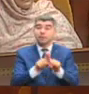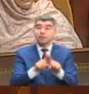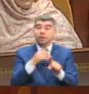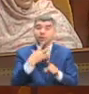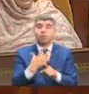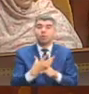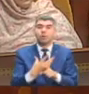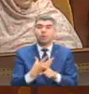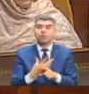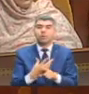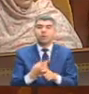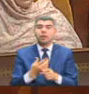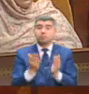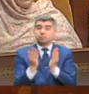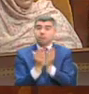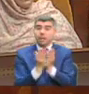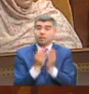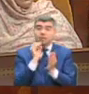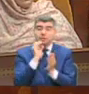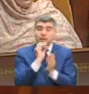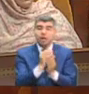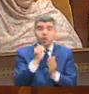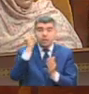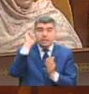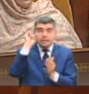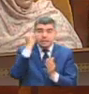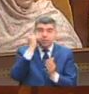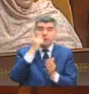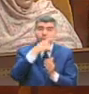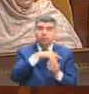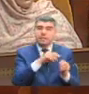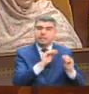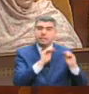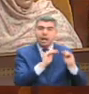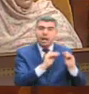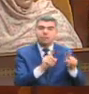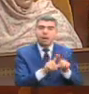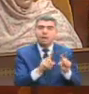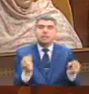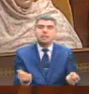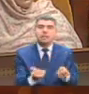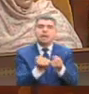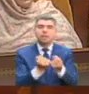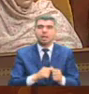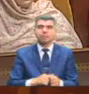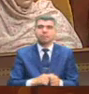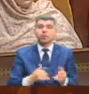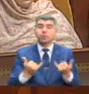دور اساسي في المنظومه ديال التربيه والتكوين، يلعب دور اساسي في التنميه. سيد الوزير،